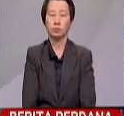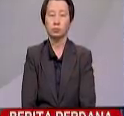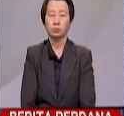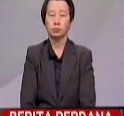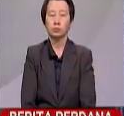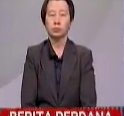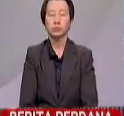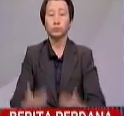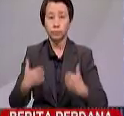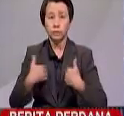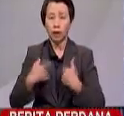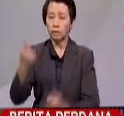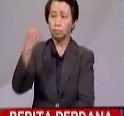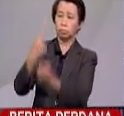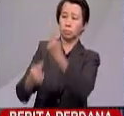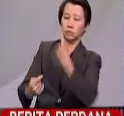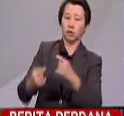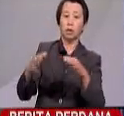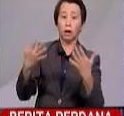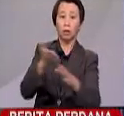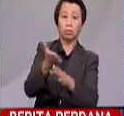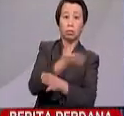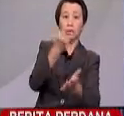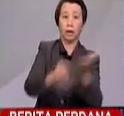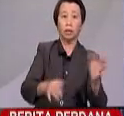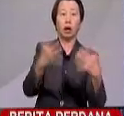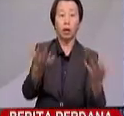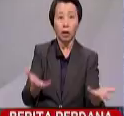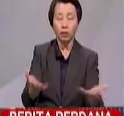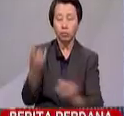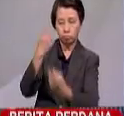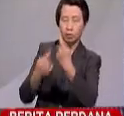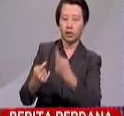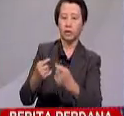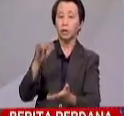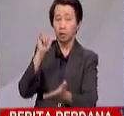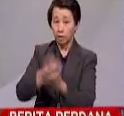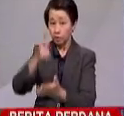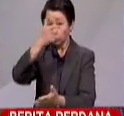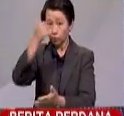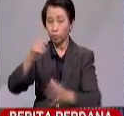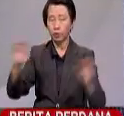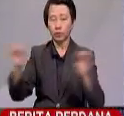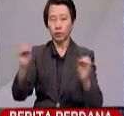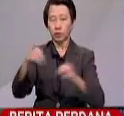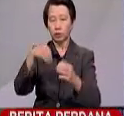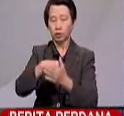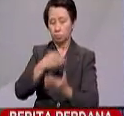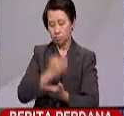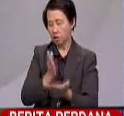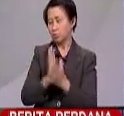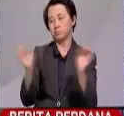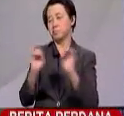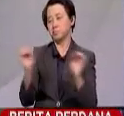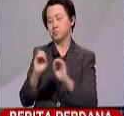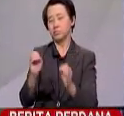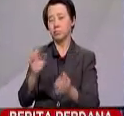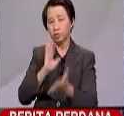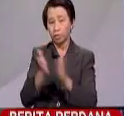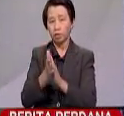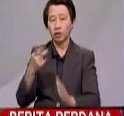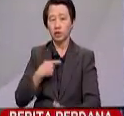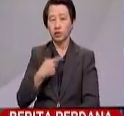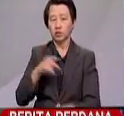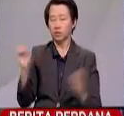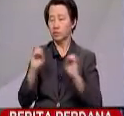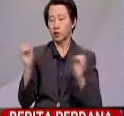Ada yang tanya yang lahir sebelum itu macam mana? Itu sebab tidak ada dalam bajet lah. Jadi kita tak boleh,